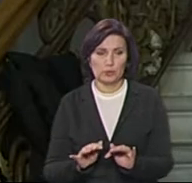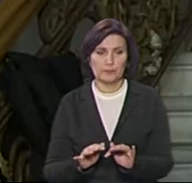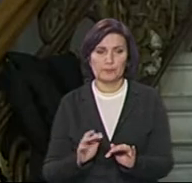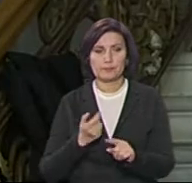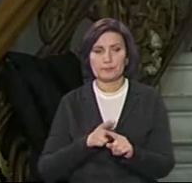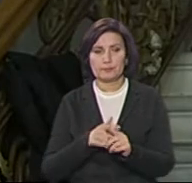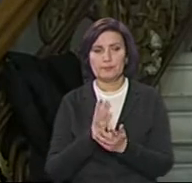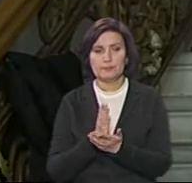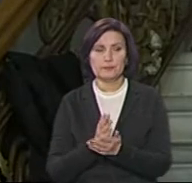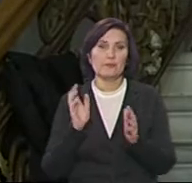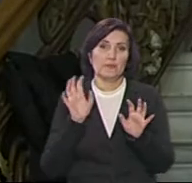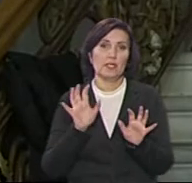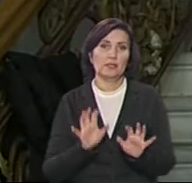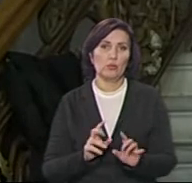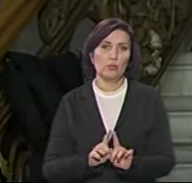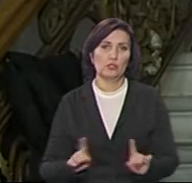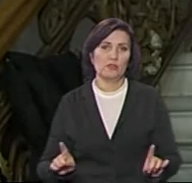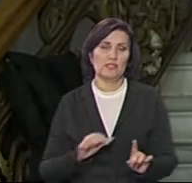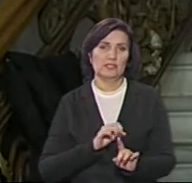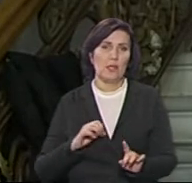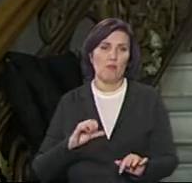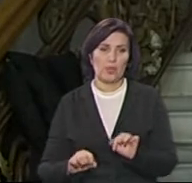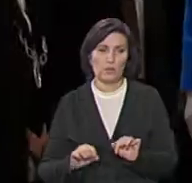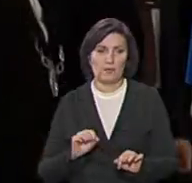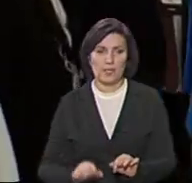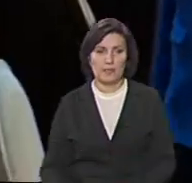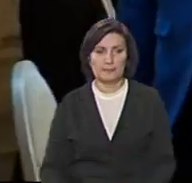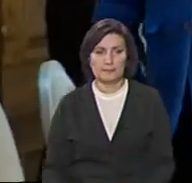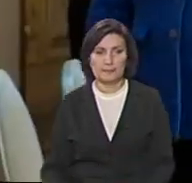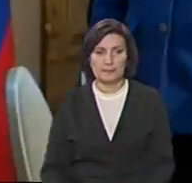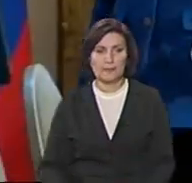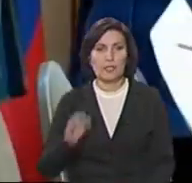І це є цей закон про особливості місцевого самоврядування.